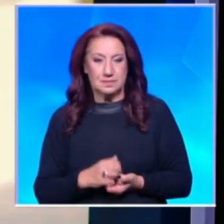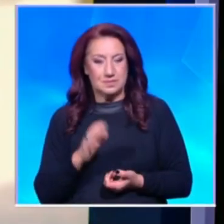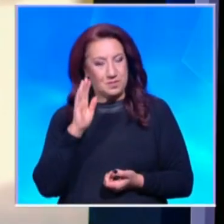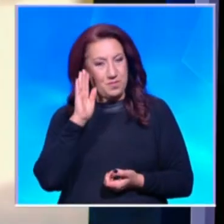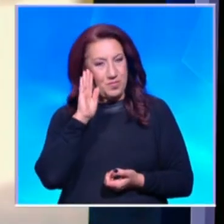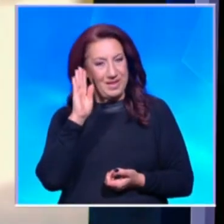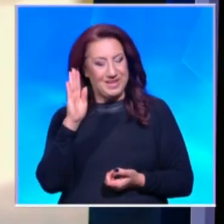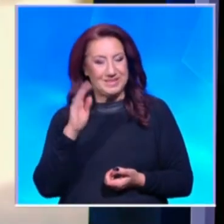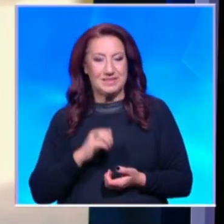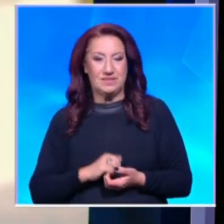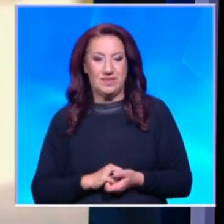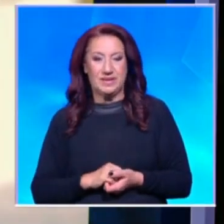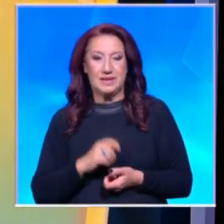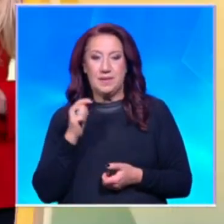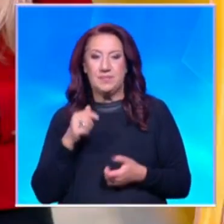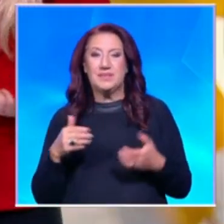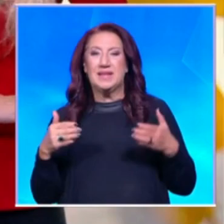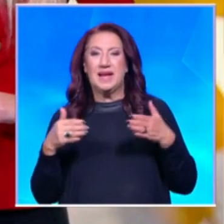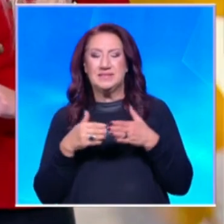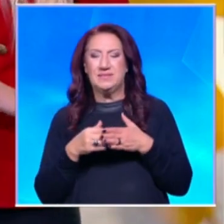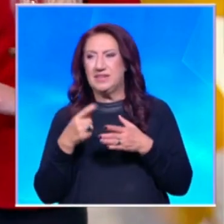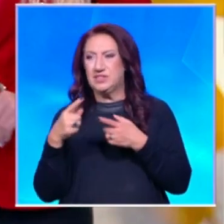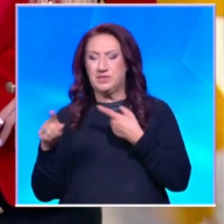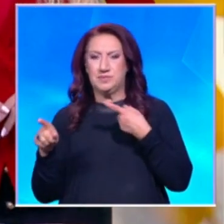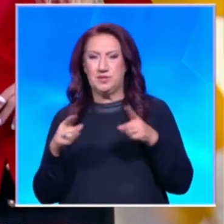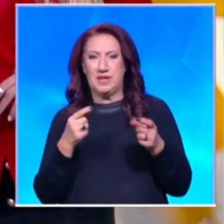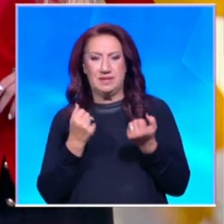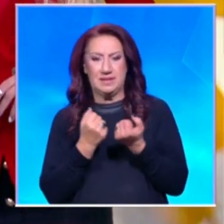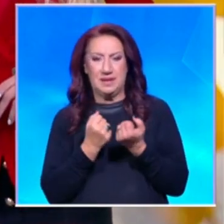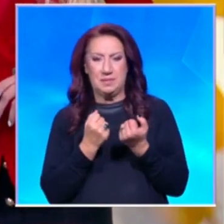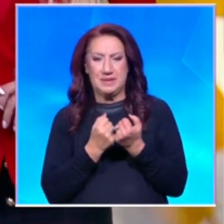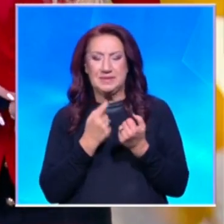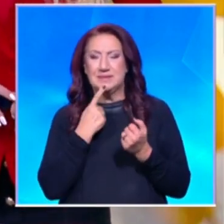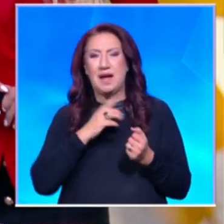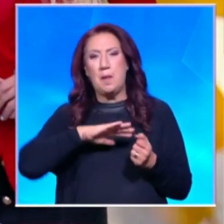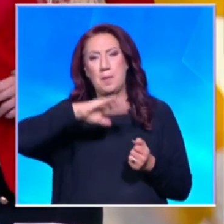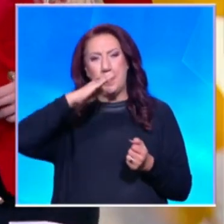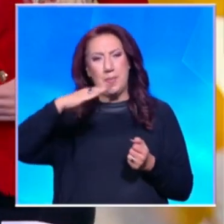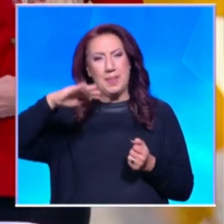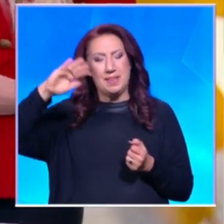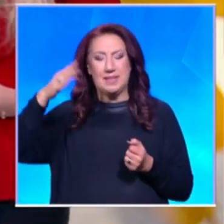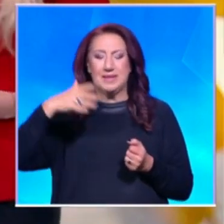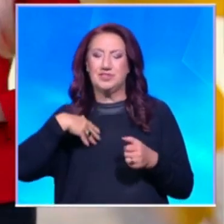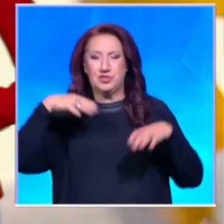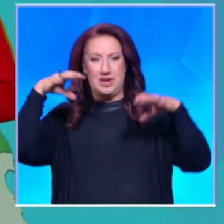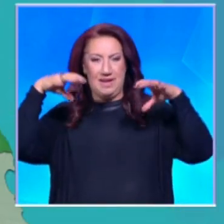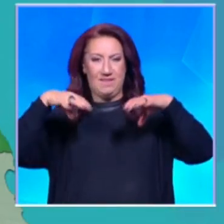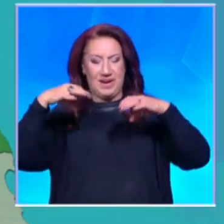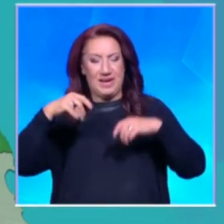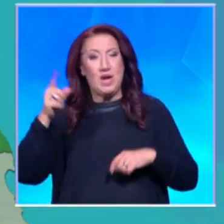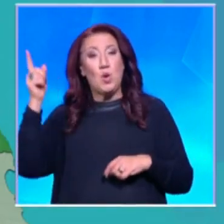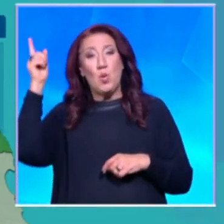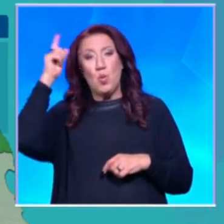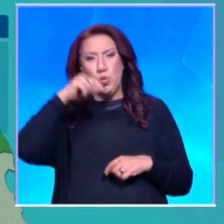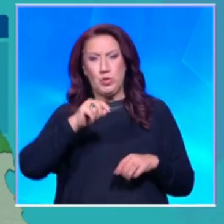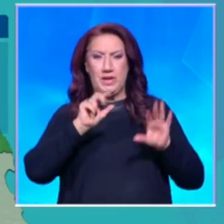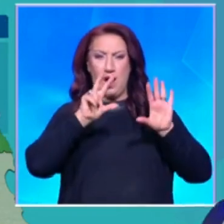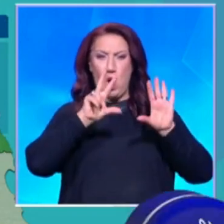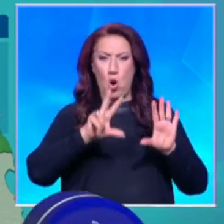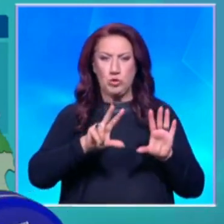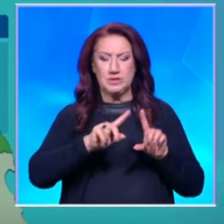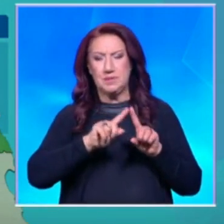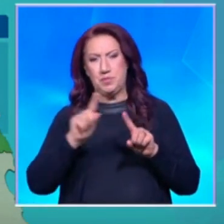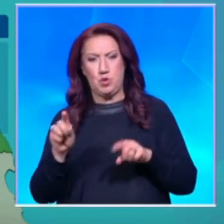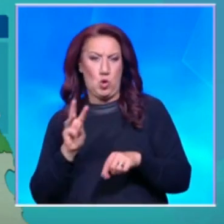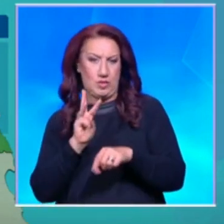Здравейте! Тази вечер на отделни места в планинските райони ще превали. Утре денят ще започне с температури между 8 и 13